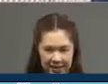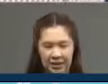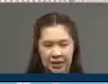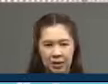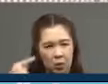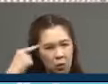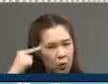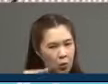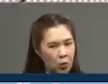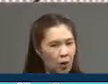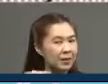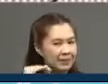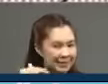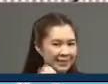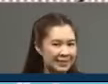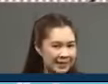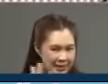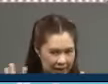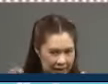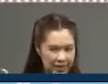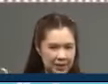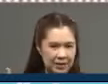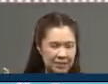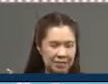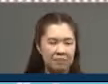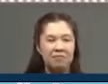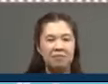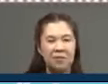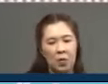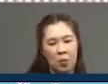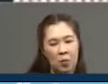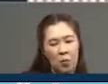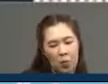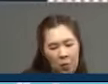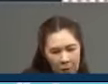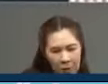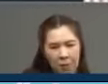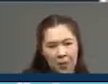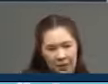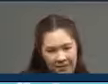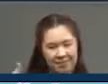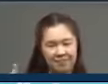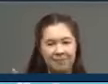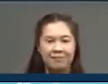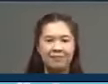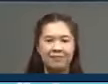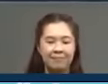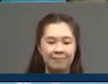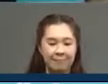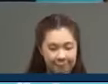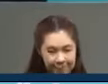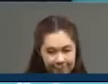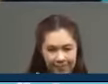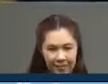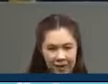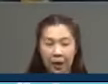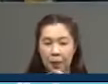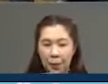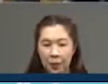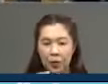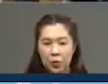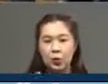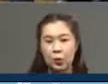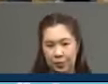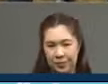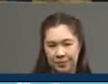ยให้ไทยเป็นศูนย์กลางเกษตรอัจฉริยะและส่งเสริมการทำเขตการค้าเสรีต่างๆดังนั้นเชื่อว่าโอกาสที่จะขยาย